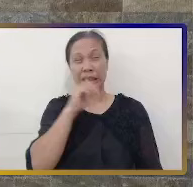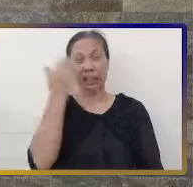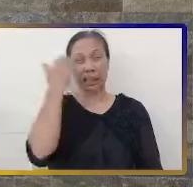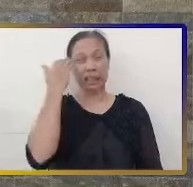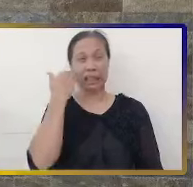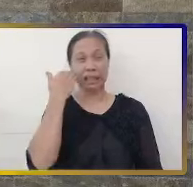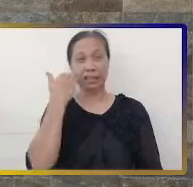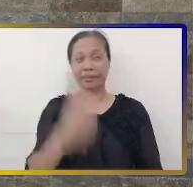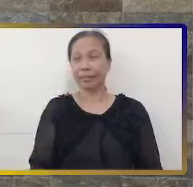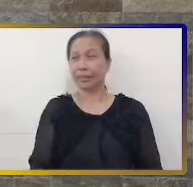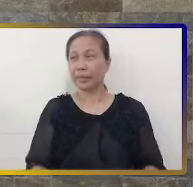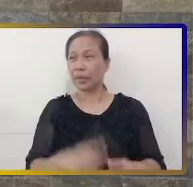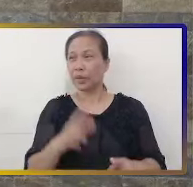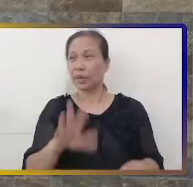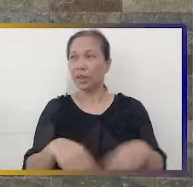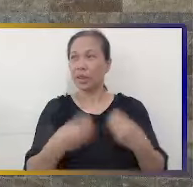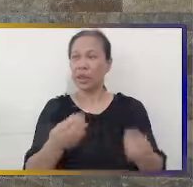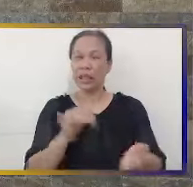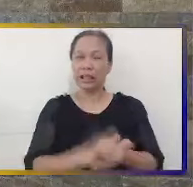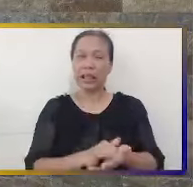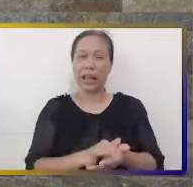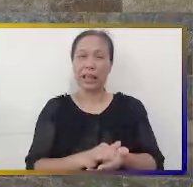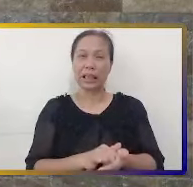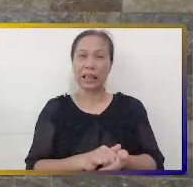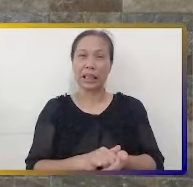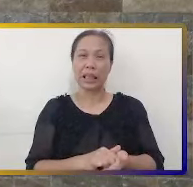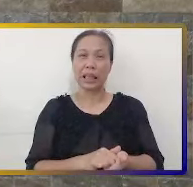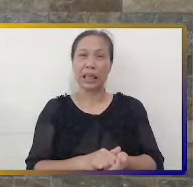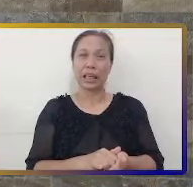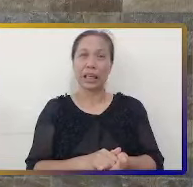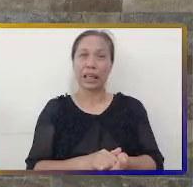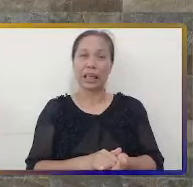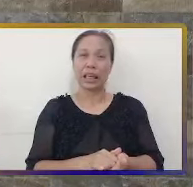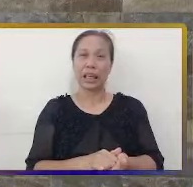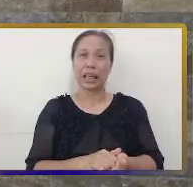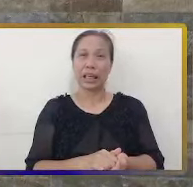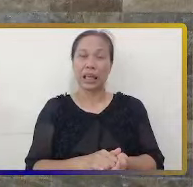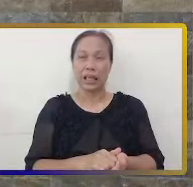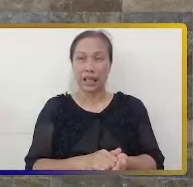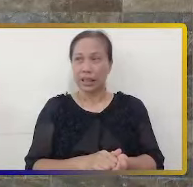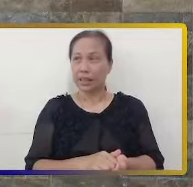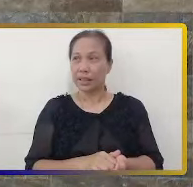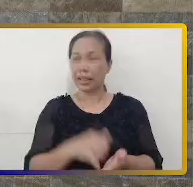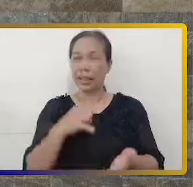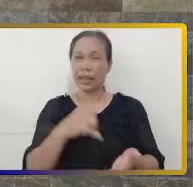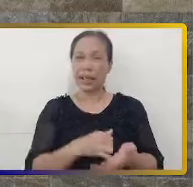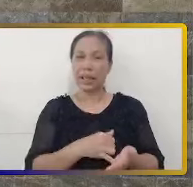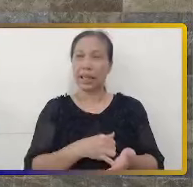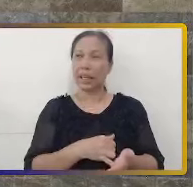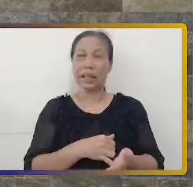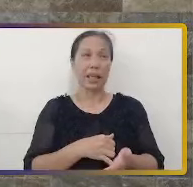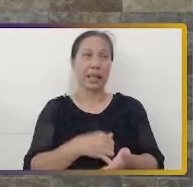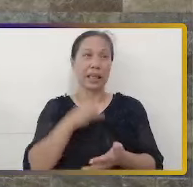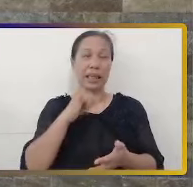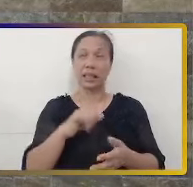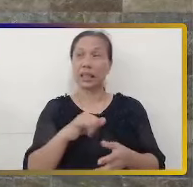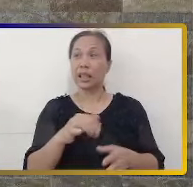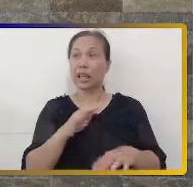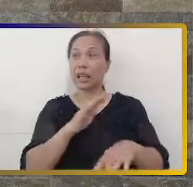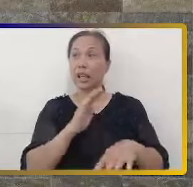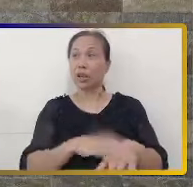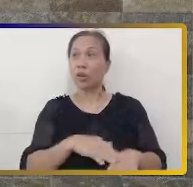panginon that is what we call investment tandaan niyo mapatid dalawang klase ang investment investment ng